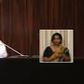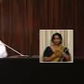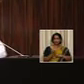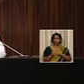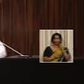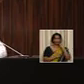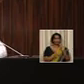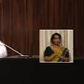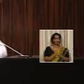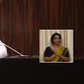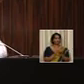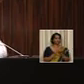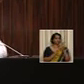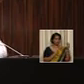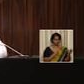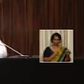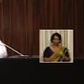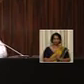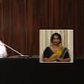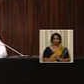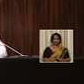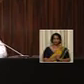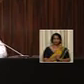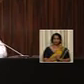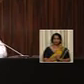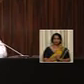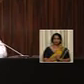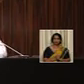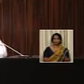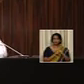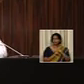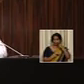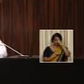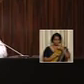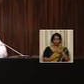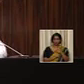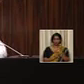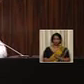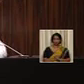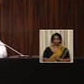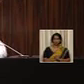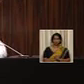මහජන පෙස්සම් පිළිබඳ කාර්ක සභාවට යොමු කරන ලැබේ. දයසිරි